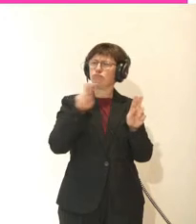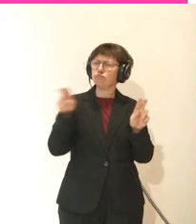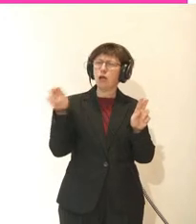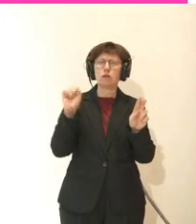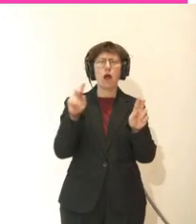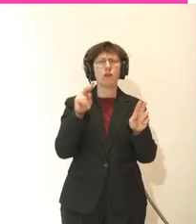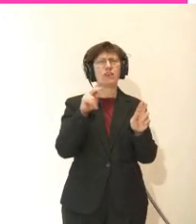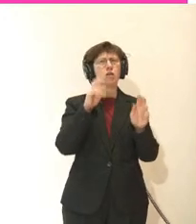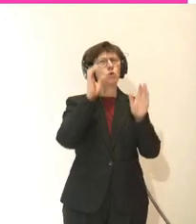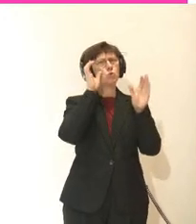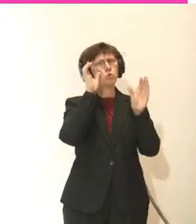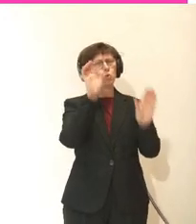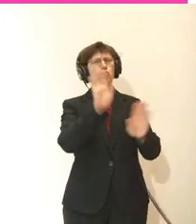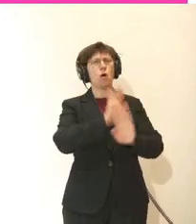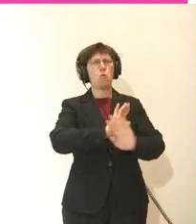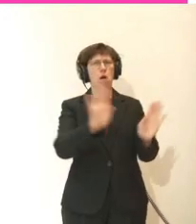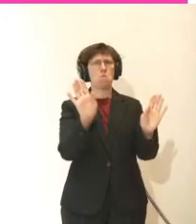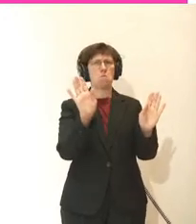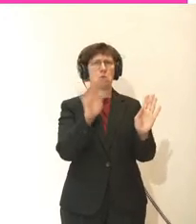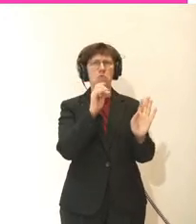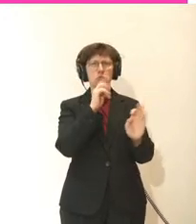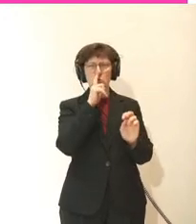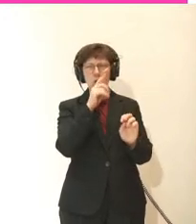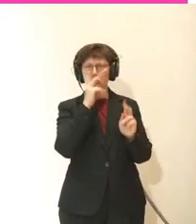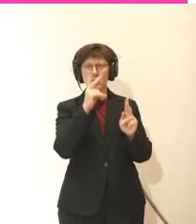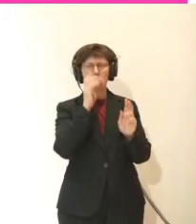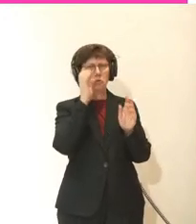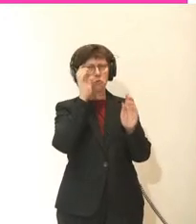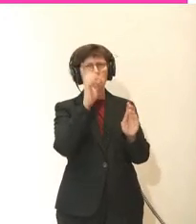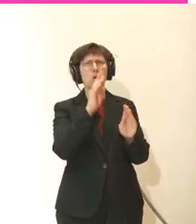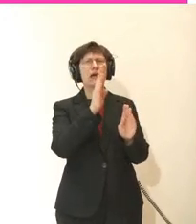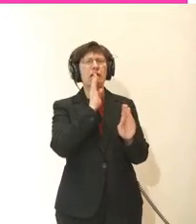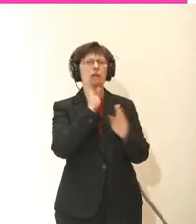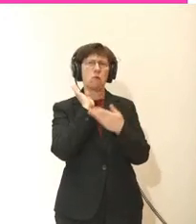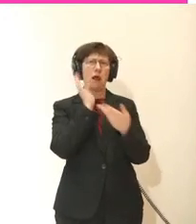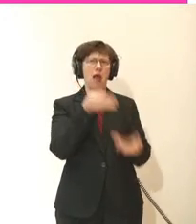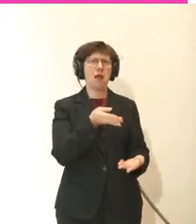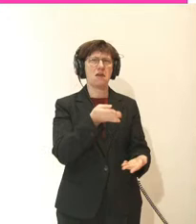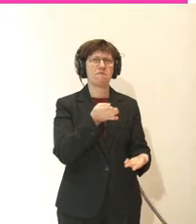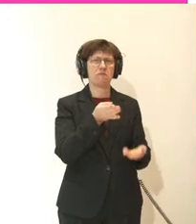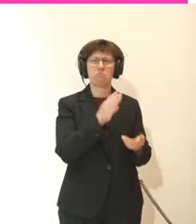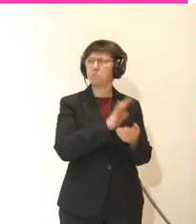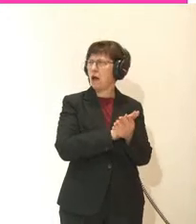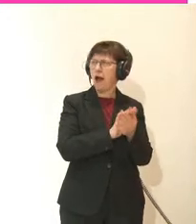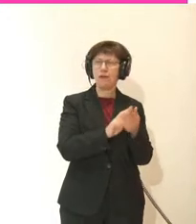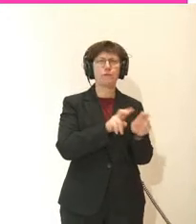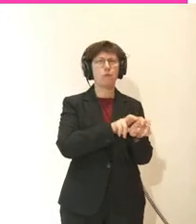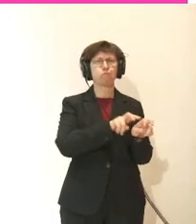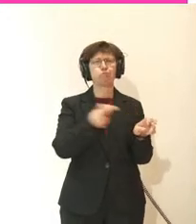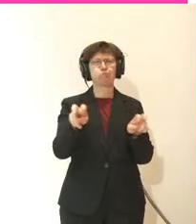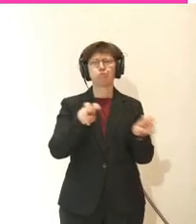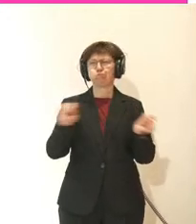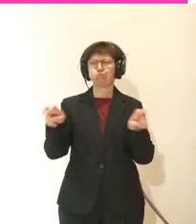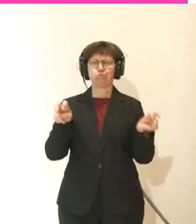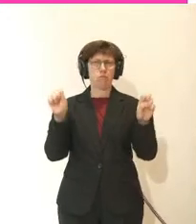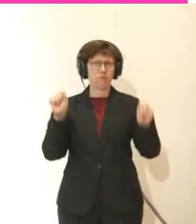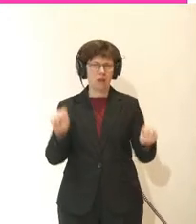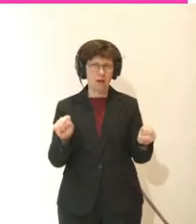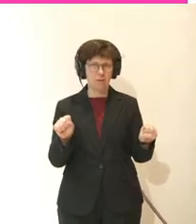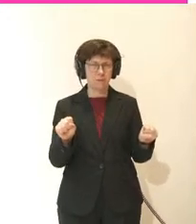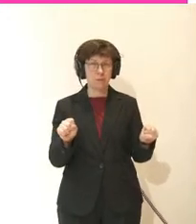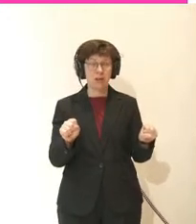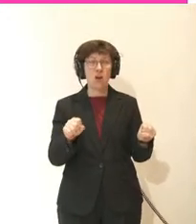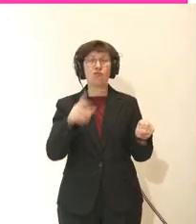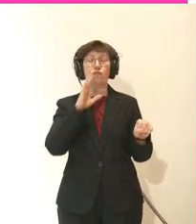als zuschauerin oder zuschauer verfolgen möchte dann reicht dieser livestream und ihr könnt einfach auf dieser seite zu gucken wenn ihr